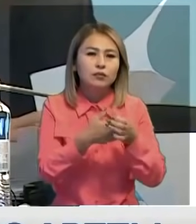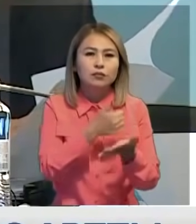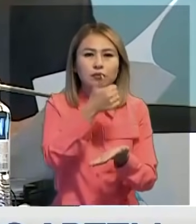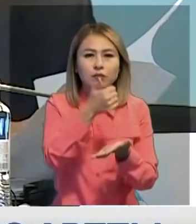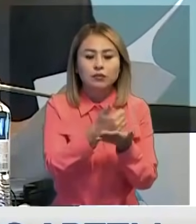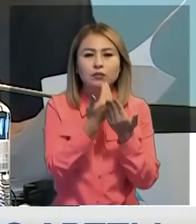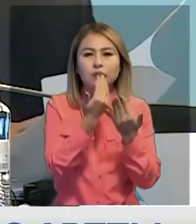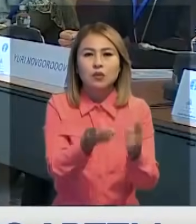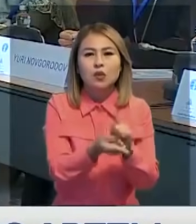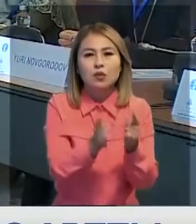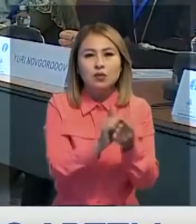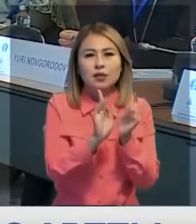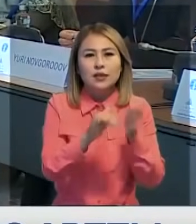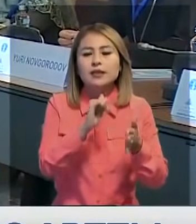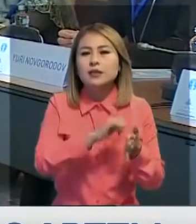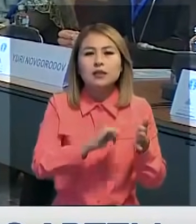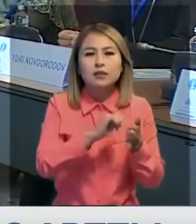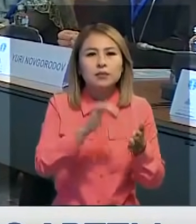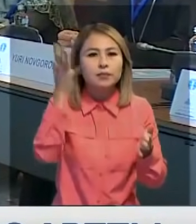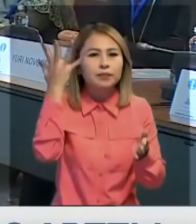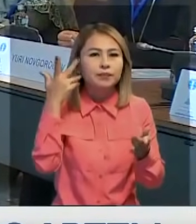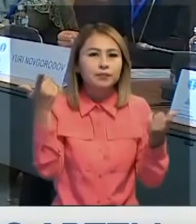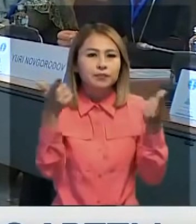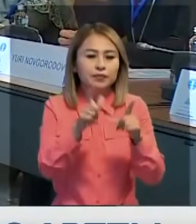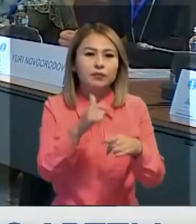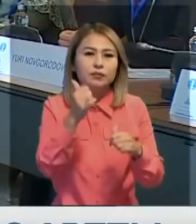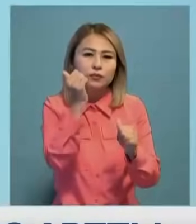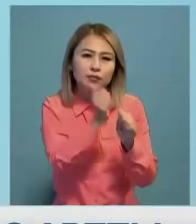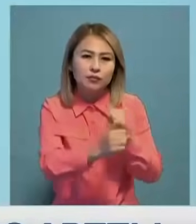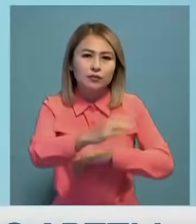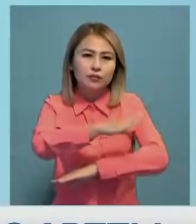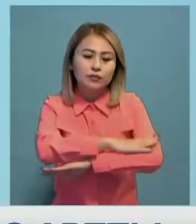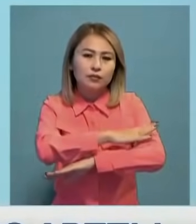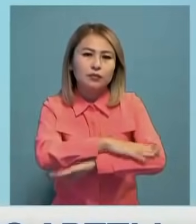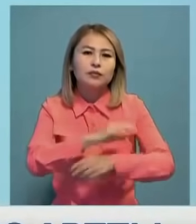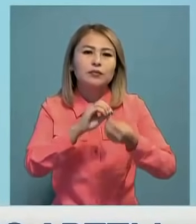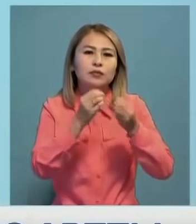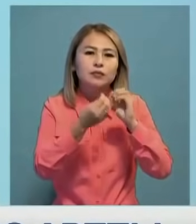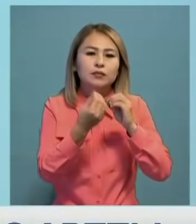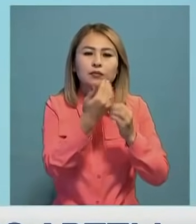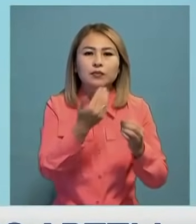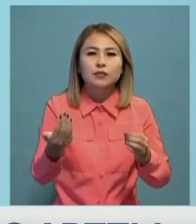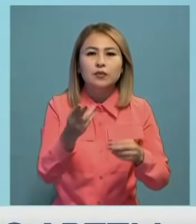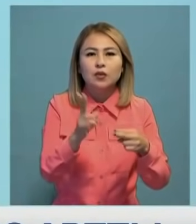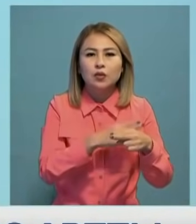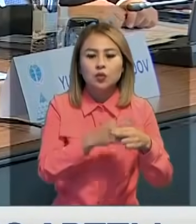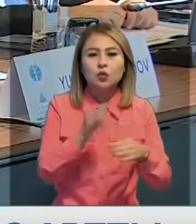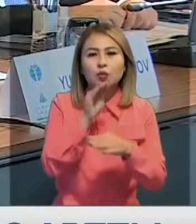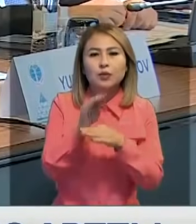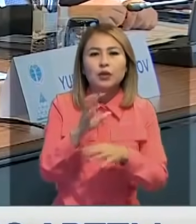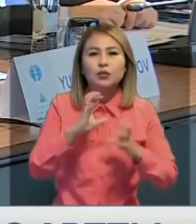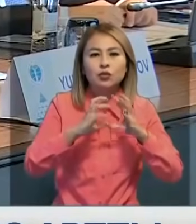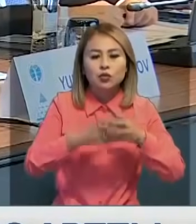бұл жолғы басқосу бұрынғыдан өзгерек, өйткені пандемия жағдайында өтеді, әрі күн тәртібінде қаралатын мәселенің бірі індетпен